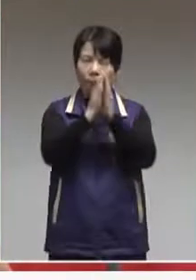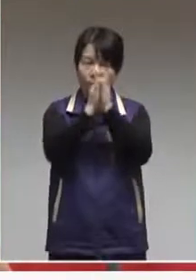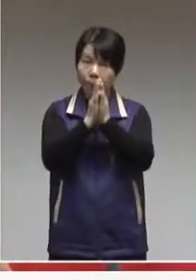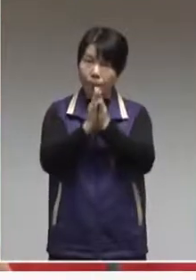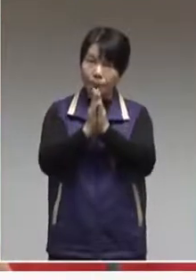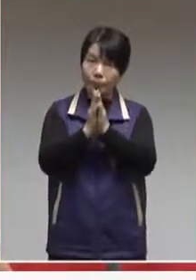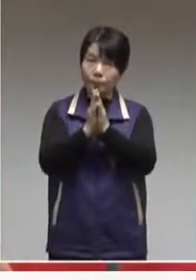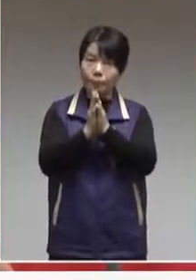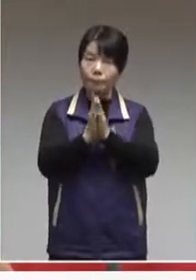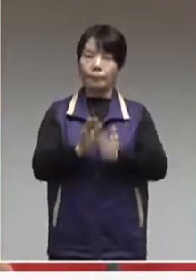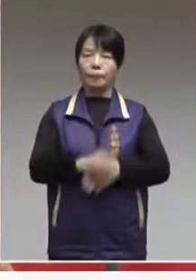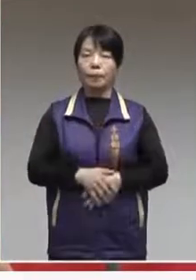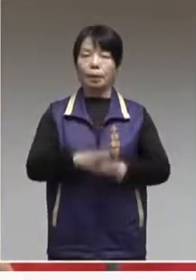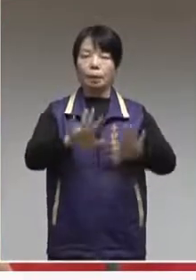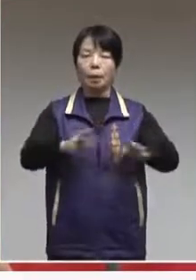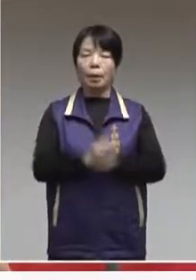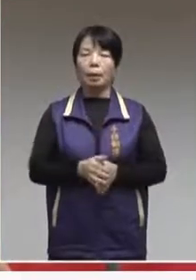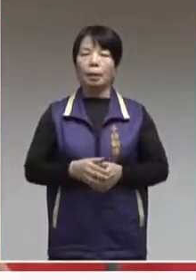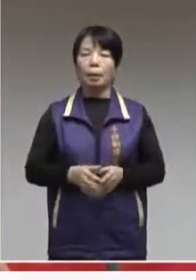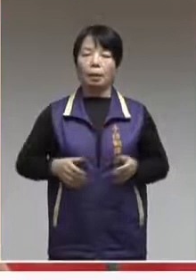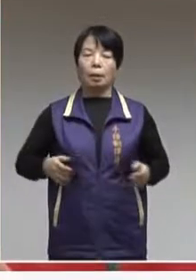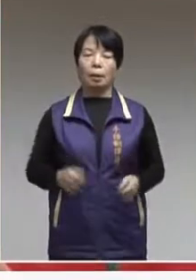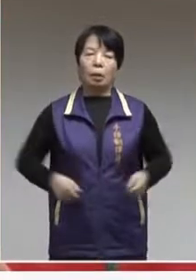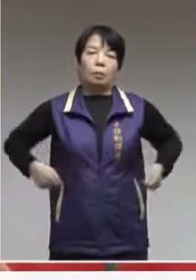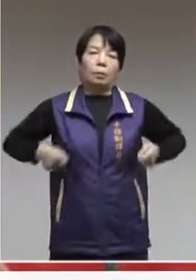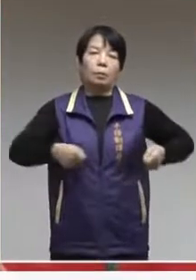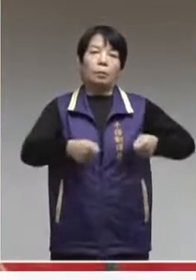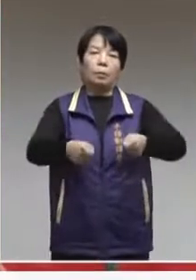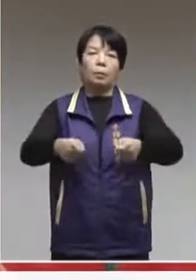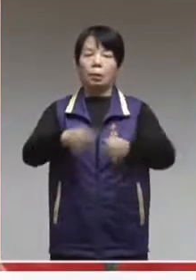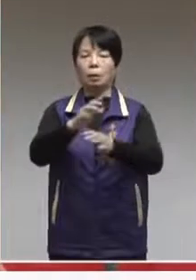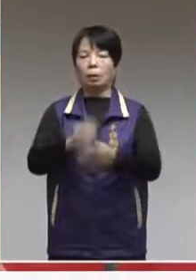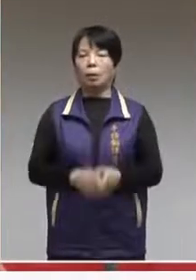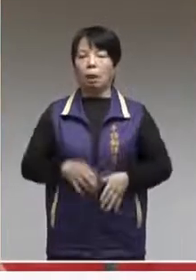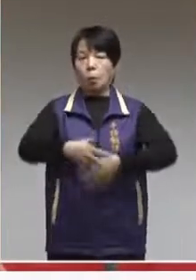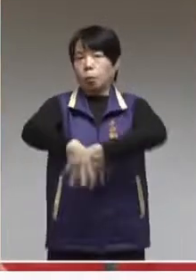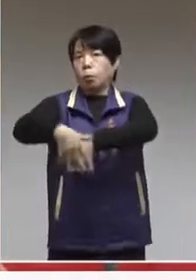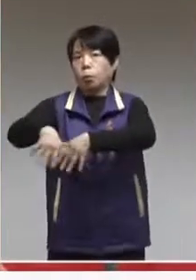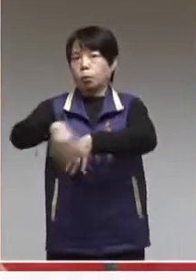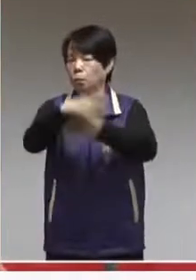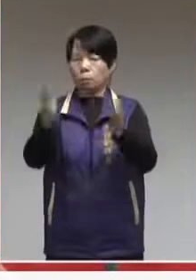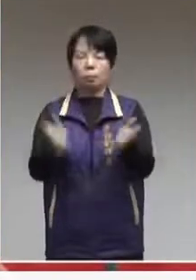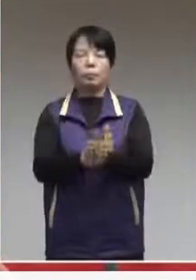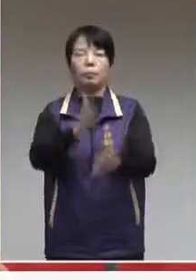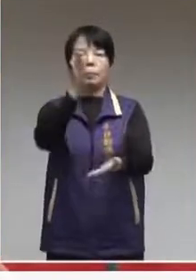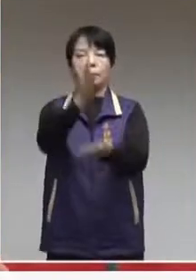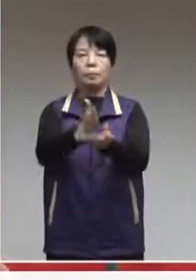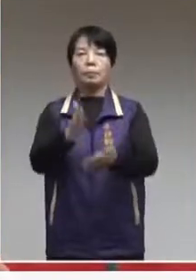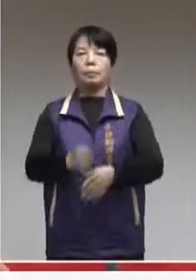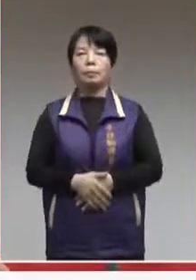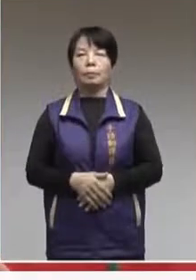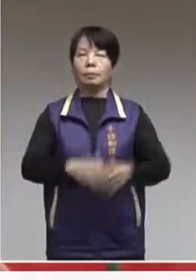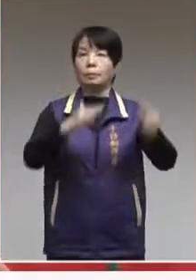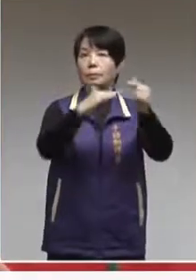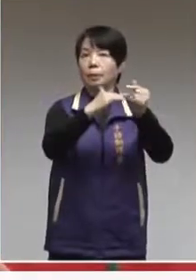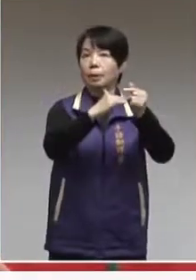即个一挂文件啦，吼，哦，包括一挂即个闹热的活动嘛停，吼，哦，教会的礼拜，